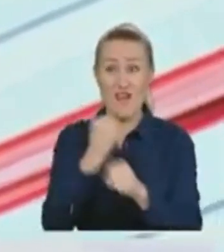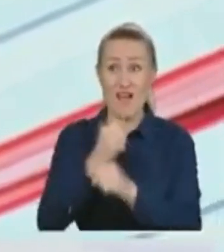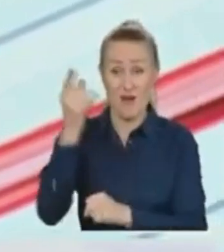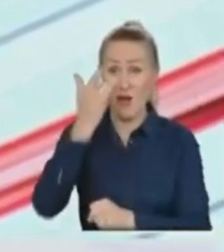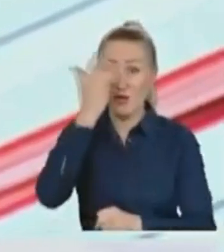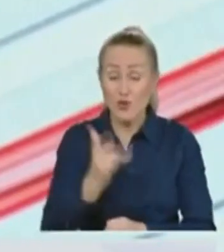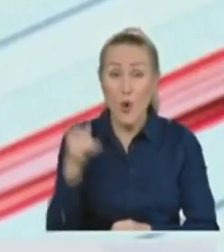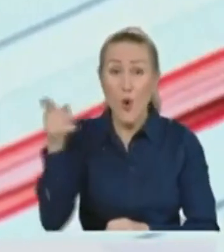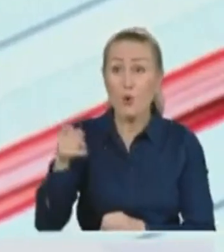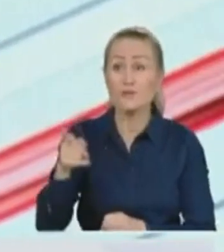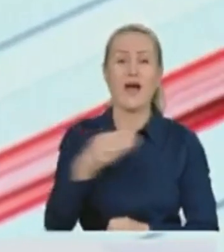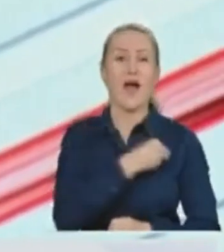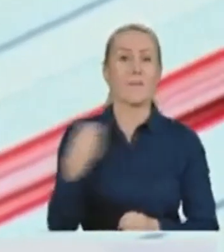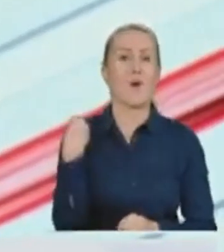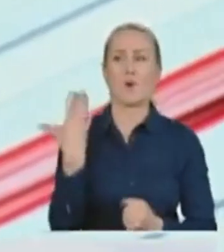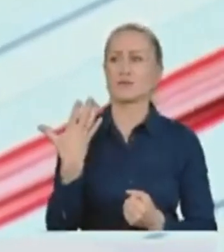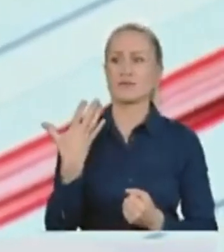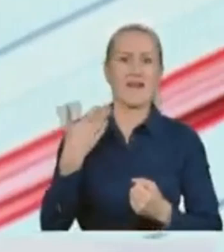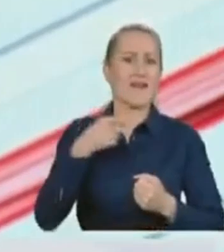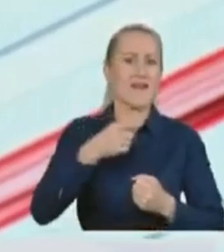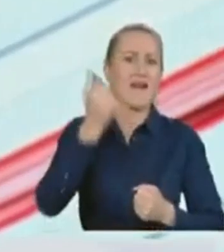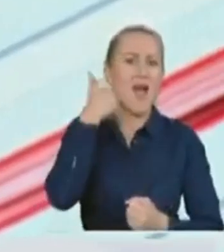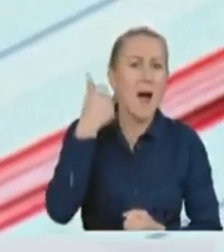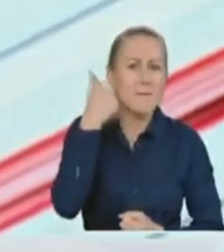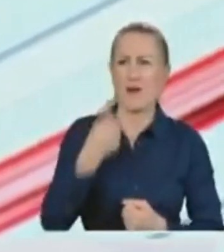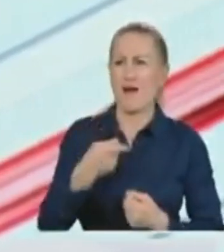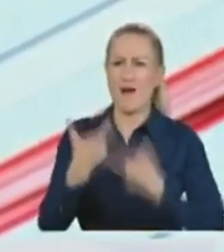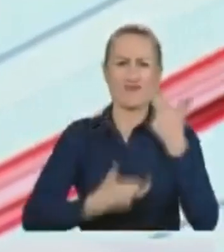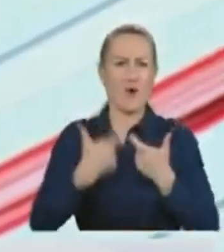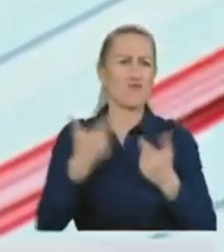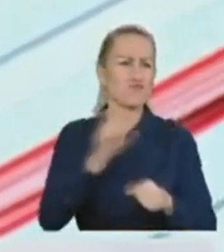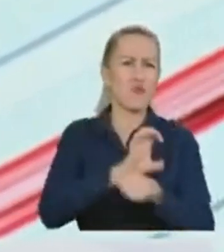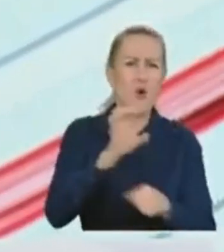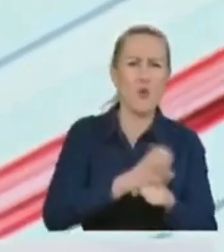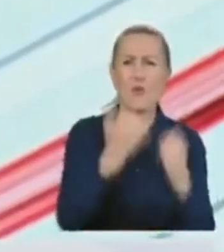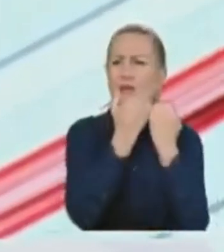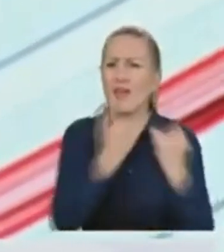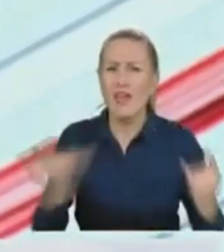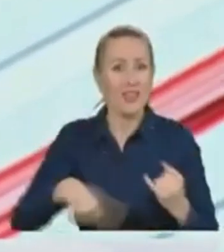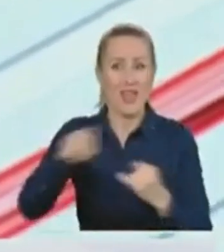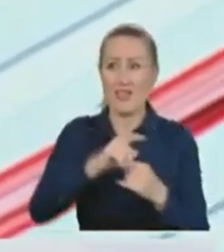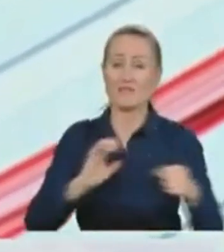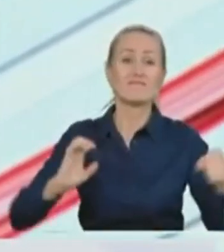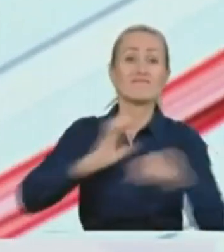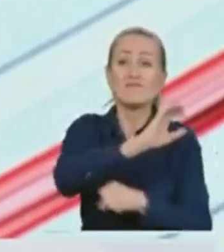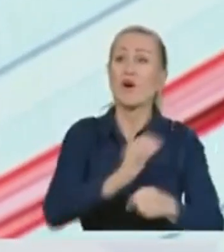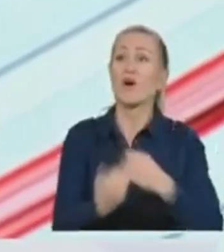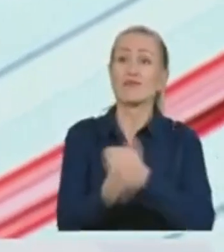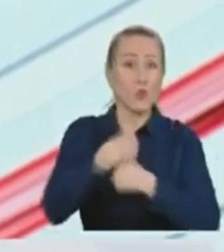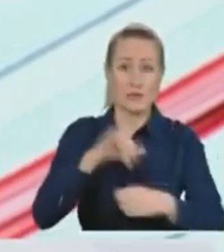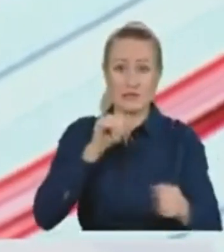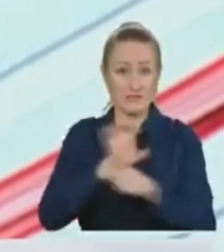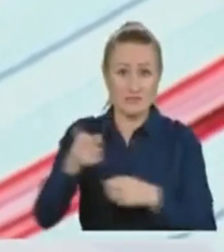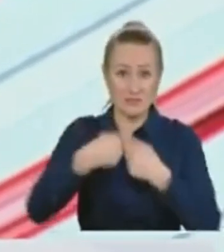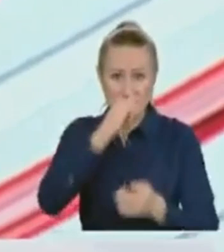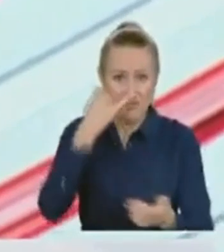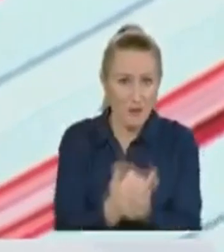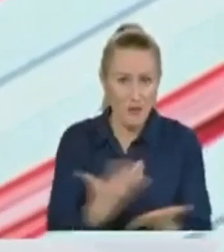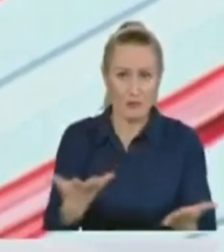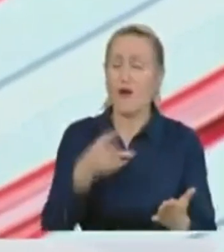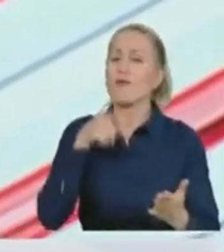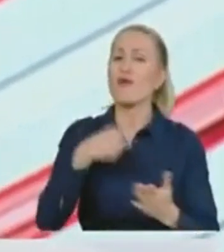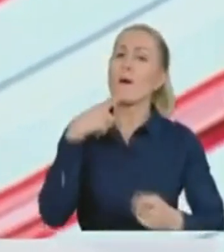А польські яблука, молоко, польські продукти не мають продаватися на Сході. Не можуть продаватися на Сході. Це політика, згідно з якої